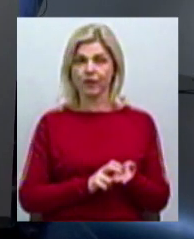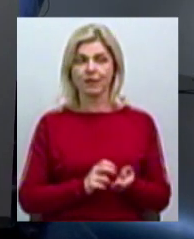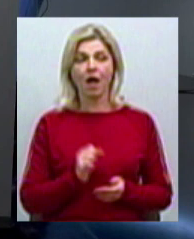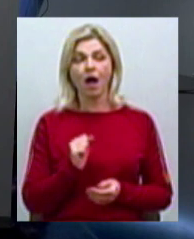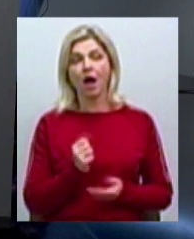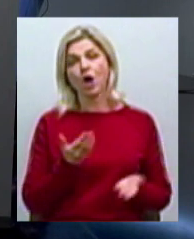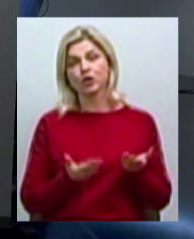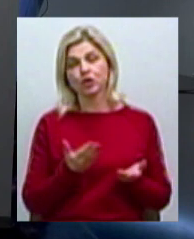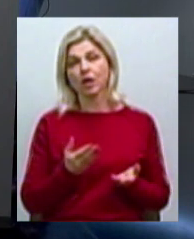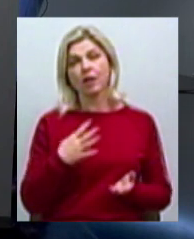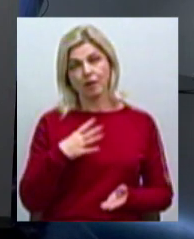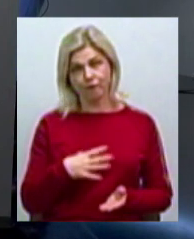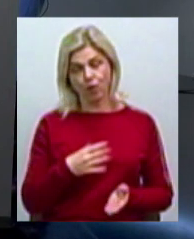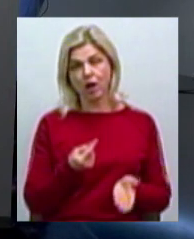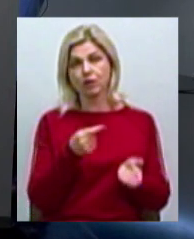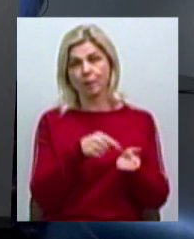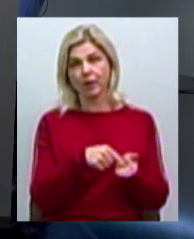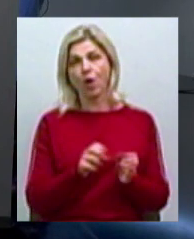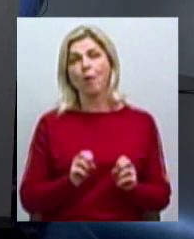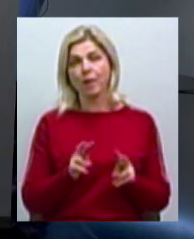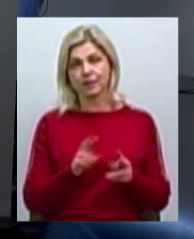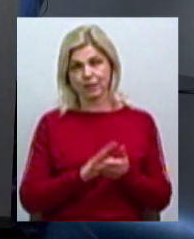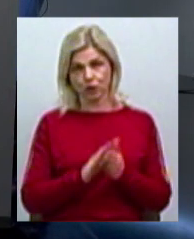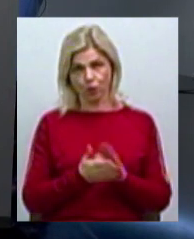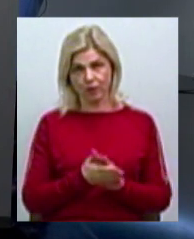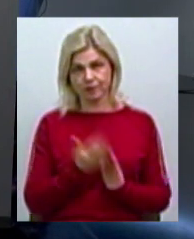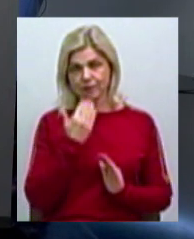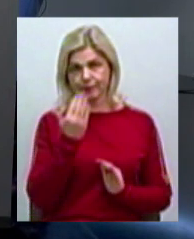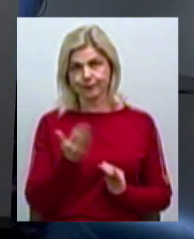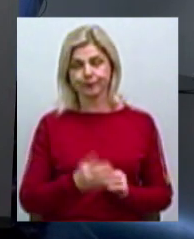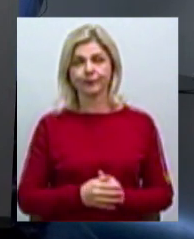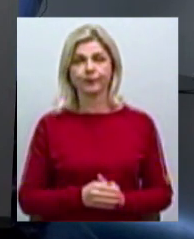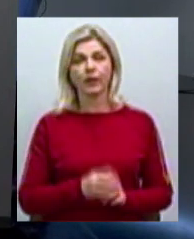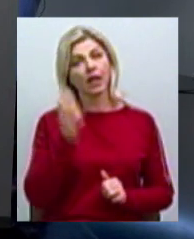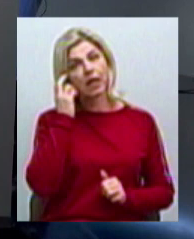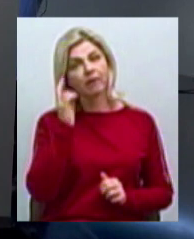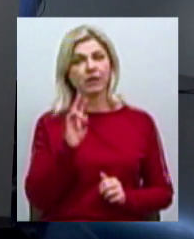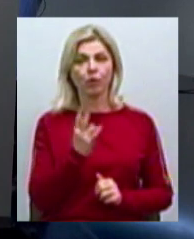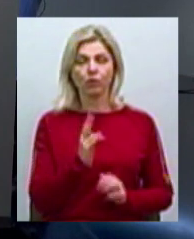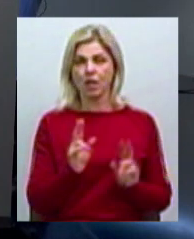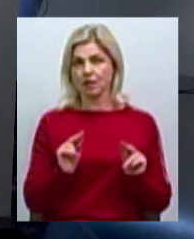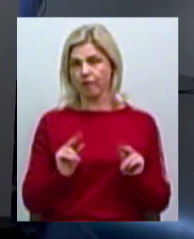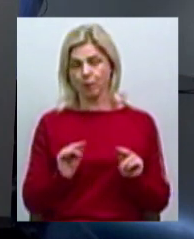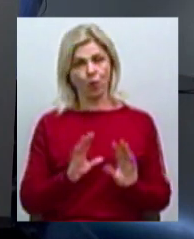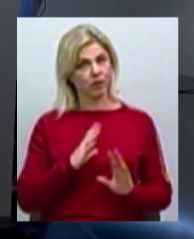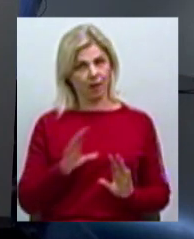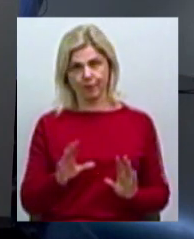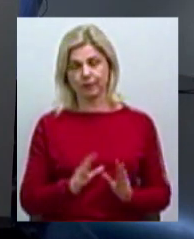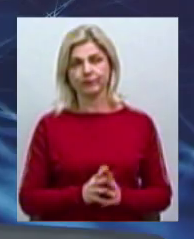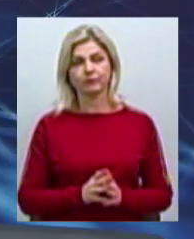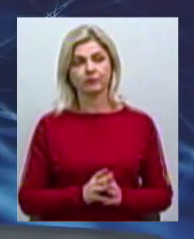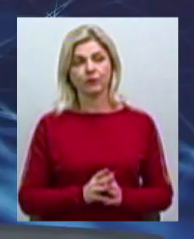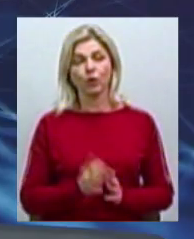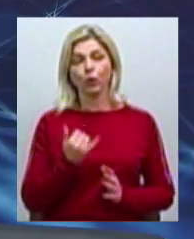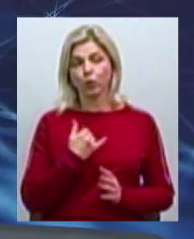чи доводилось потрапляти в небезпечні ситуації в Майдані? Ну, в Києві чи в Миколаїві? Слава Богу, ні. Ну, от у нас